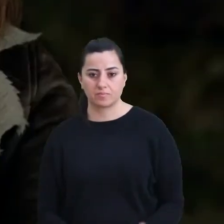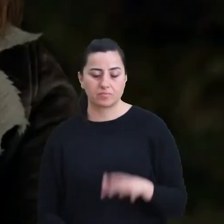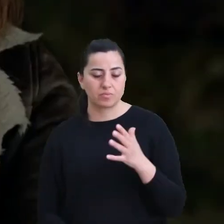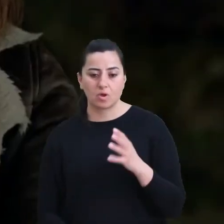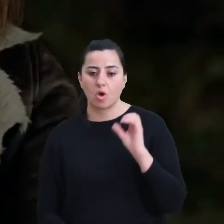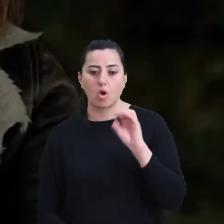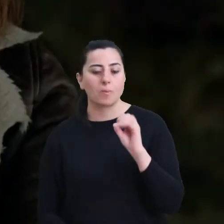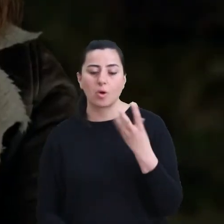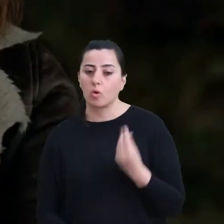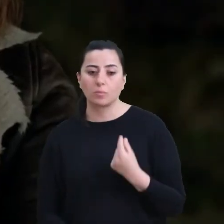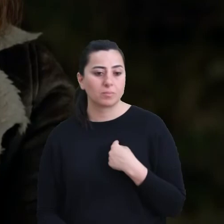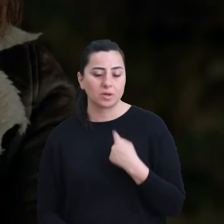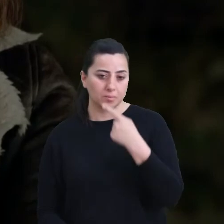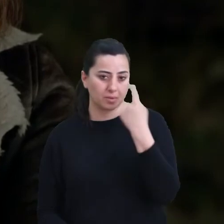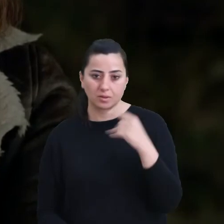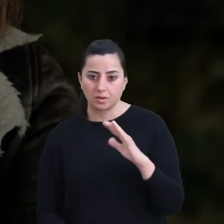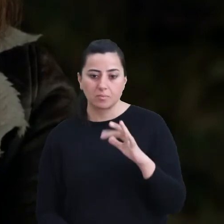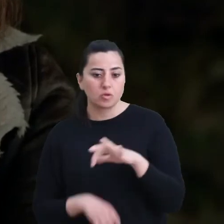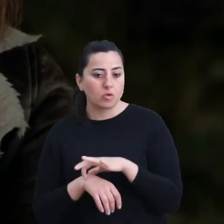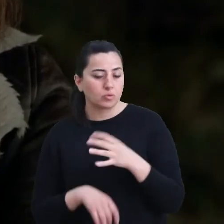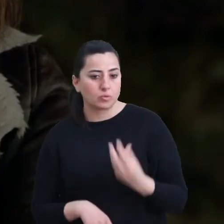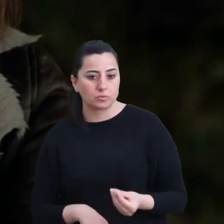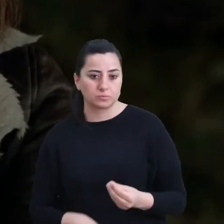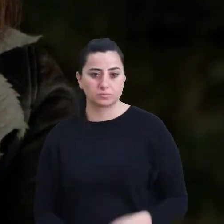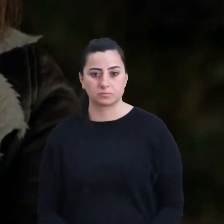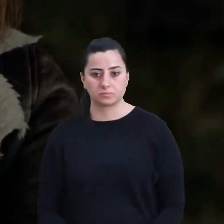Belki öğretmen olacaktım. Belki doktor.